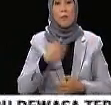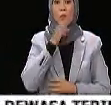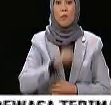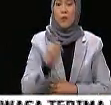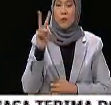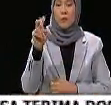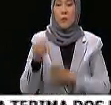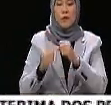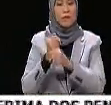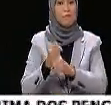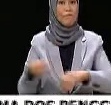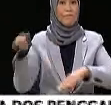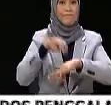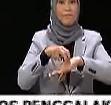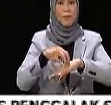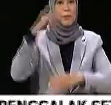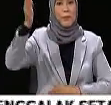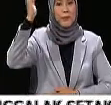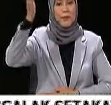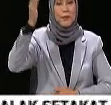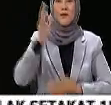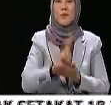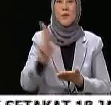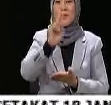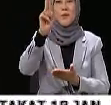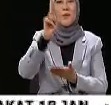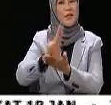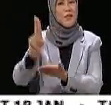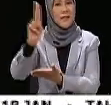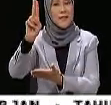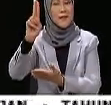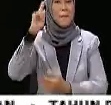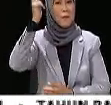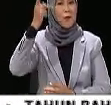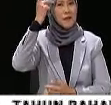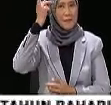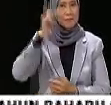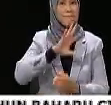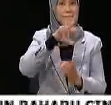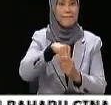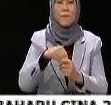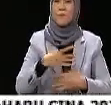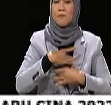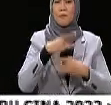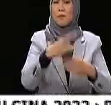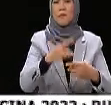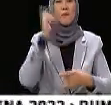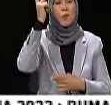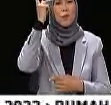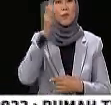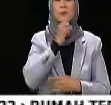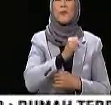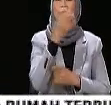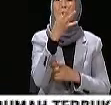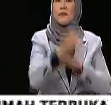tahunnya diumur berita lewat video Ini mesti kita untuk berpolitik dan kalau minat dan politik saya ini sejauh